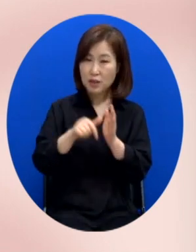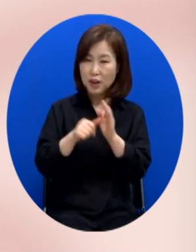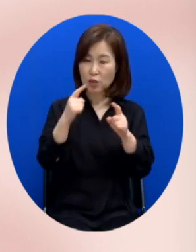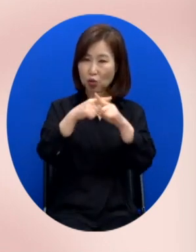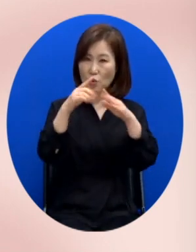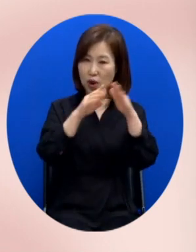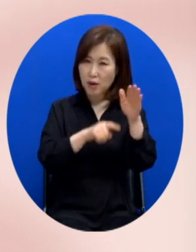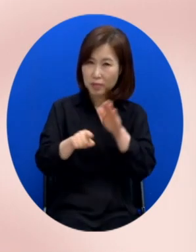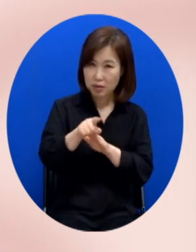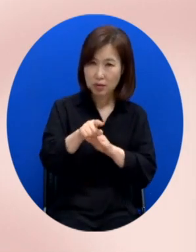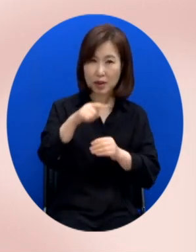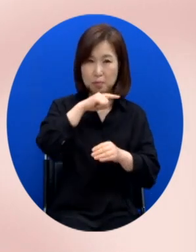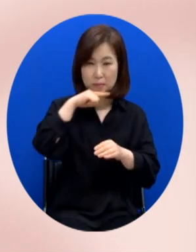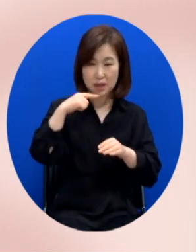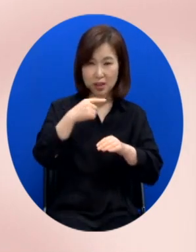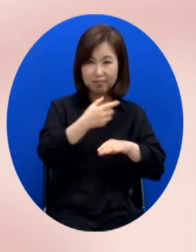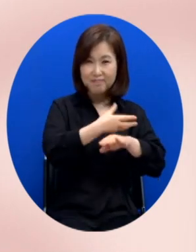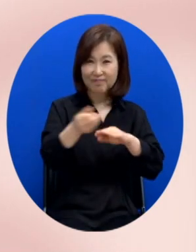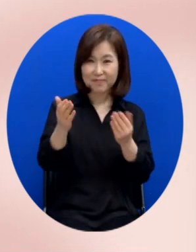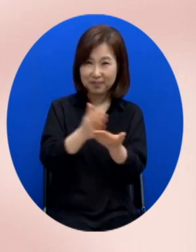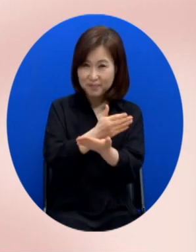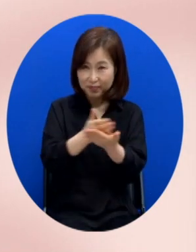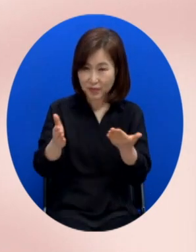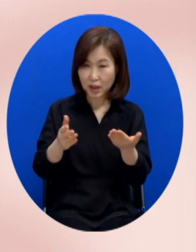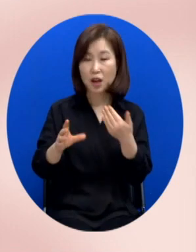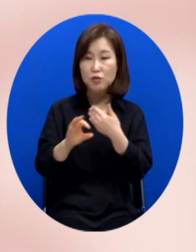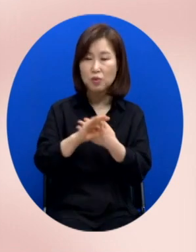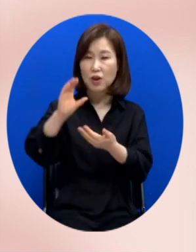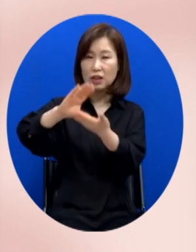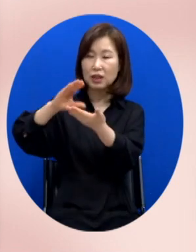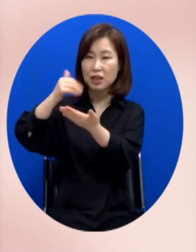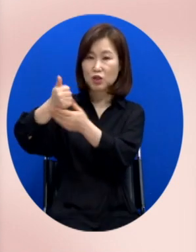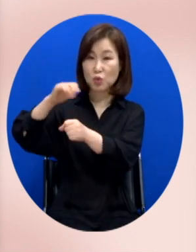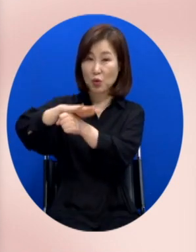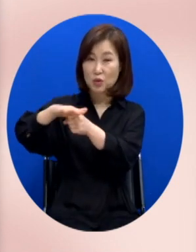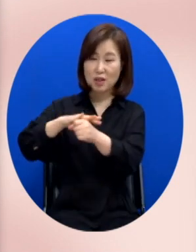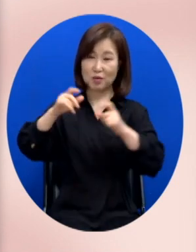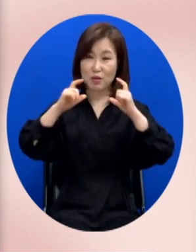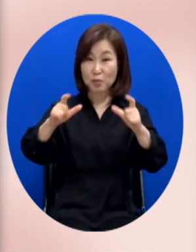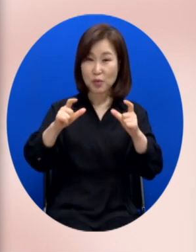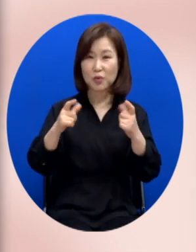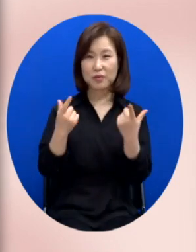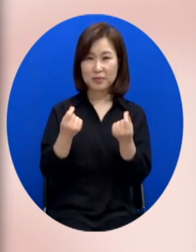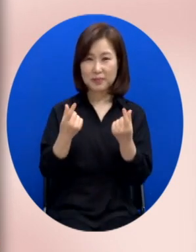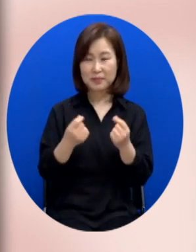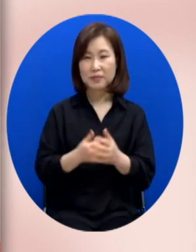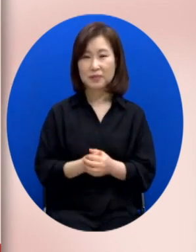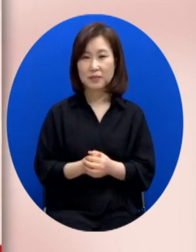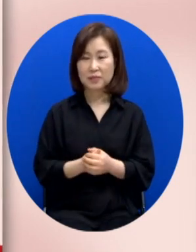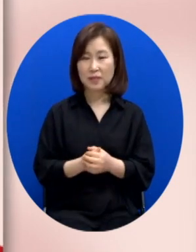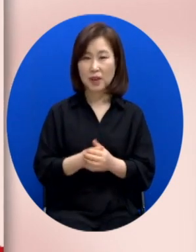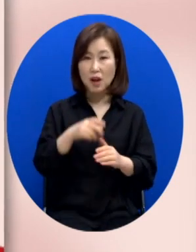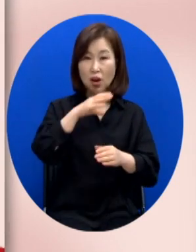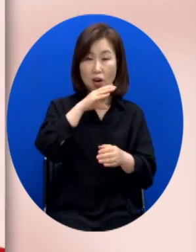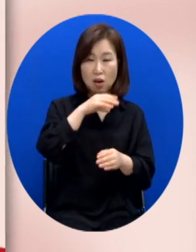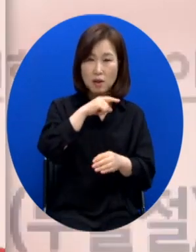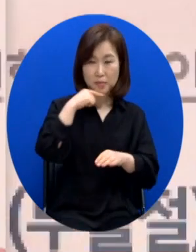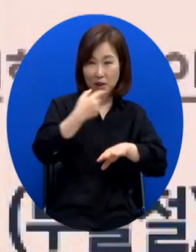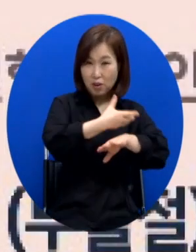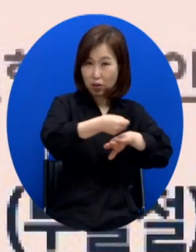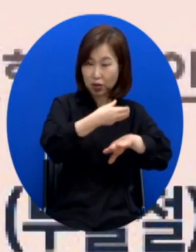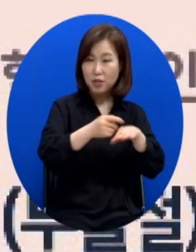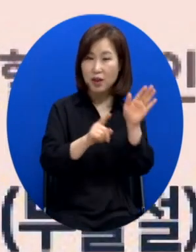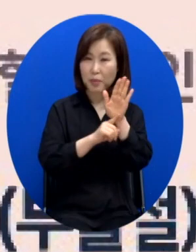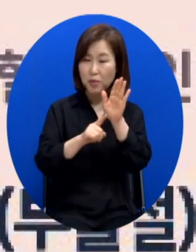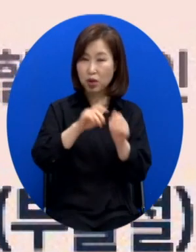앞장서서 피를 나눈다면 분명하게 그리스도의 사랑을 선포하는 방법일 것이라고 전했습니다. 헌혈 캠페인은